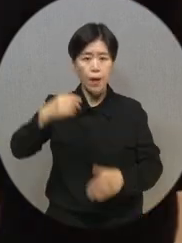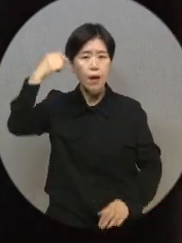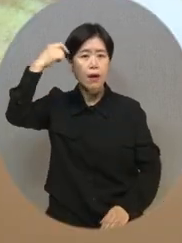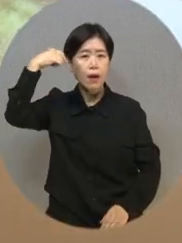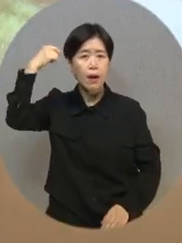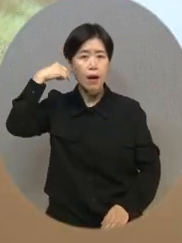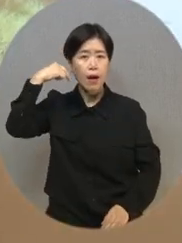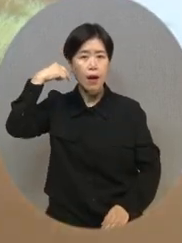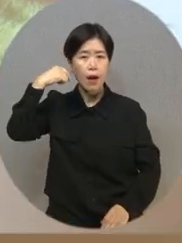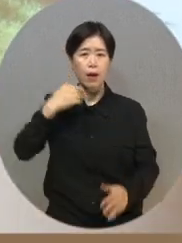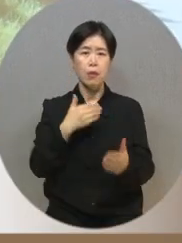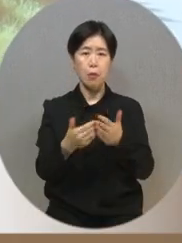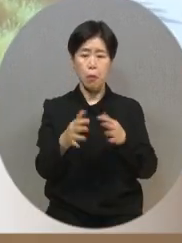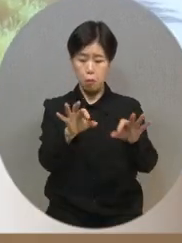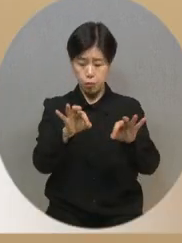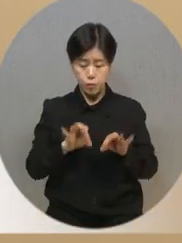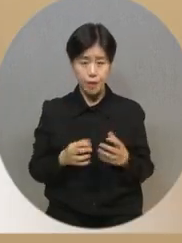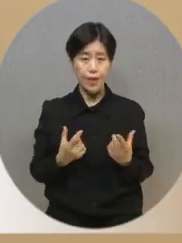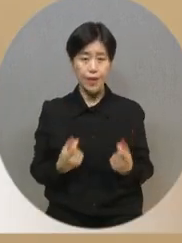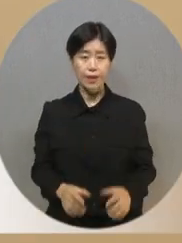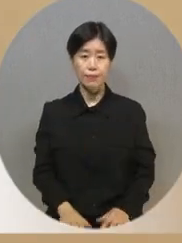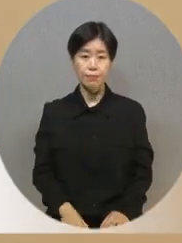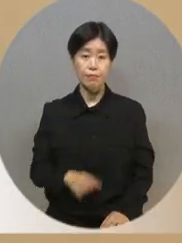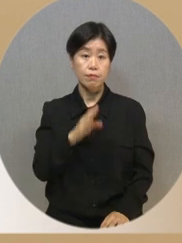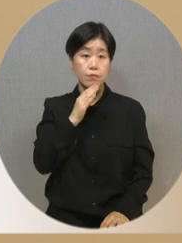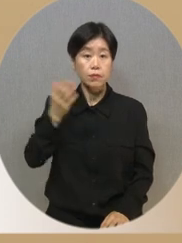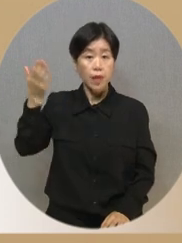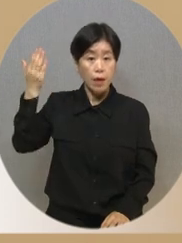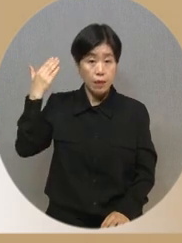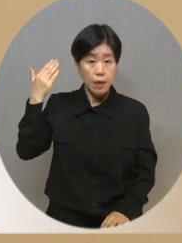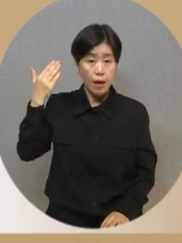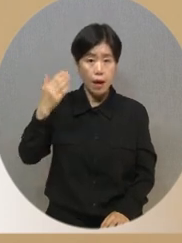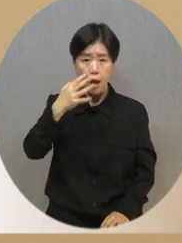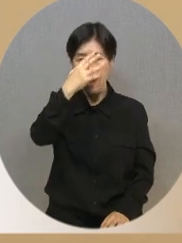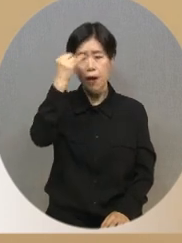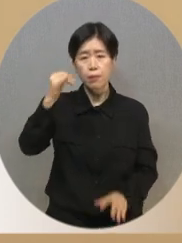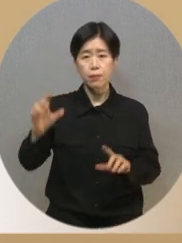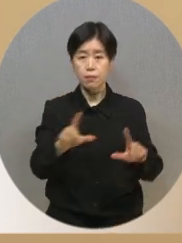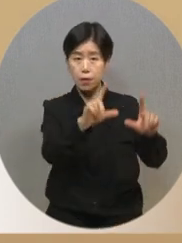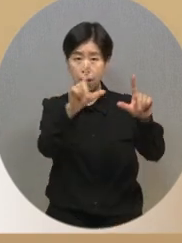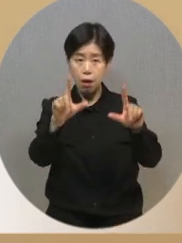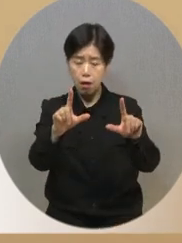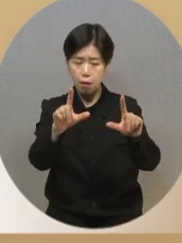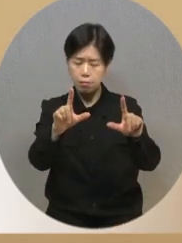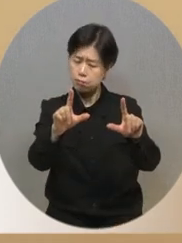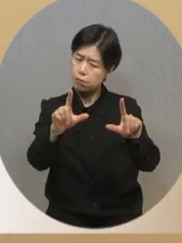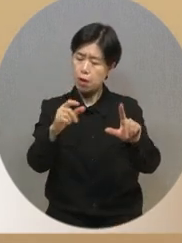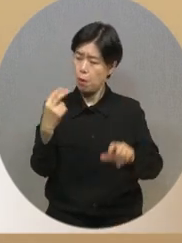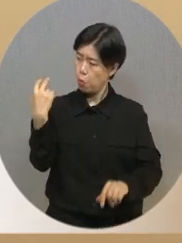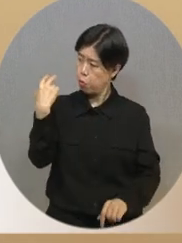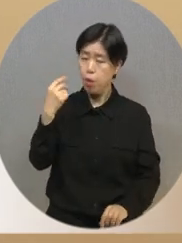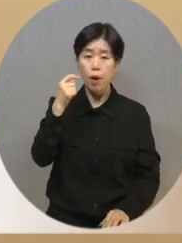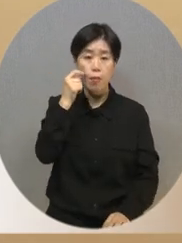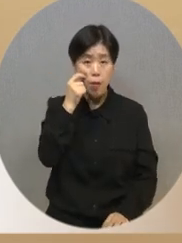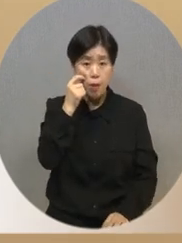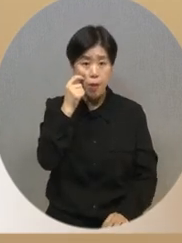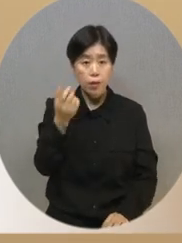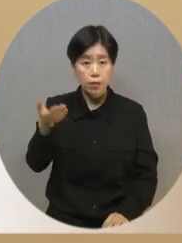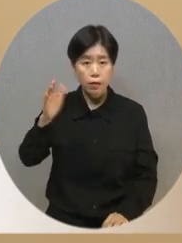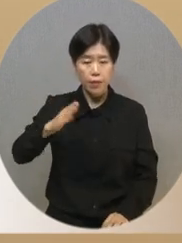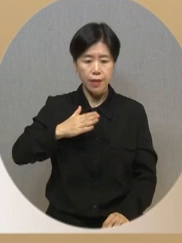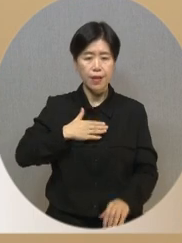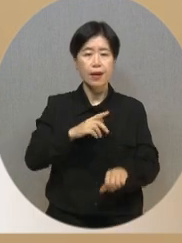하게 됩니다. 실제 그때 할머니의 삶을, 그 시간을 제가 완전히 볼 수는 없지만 저의